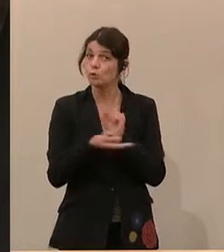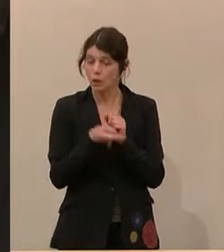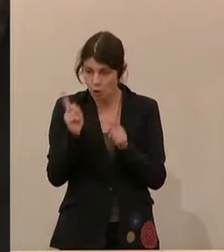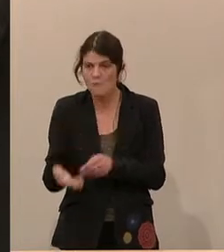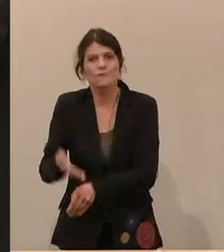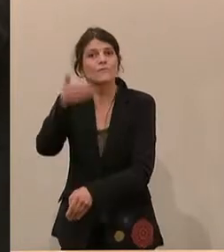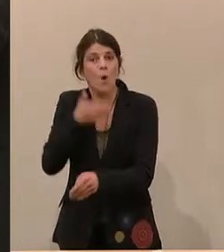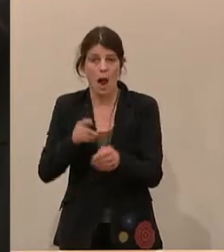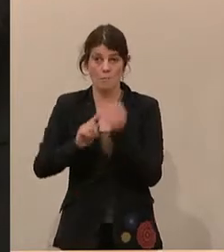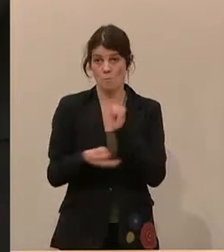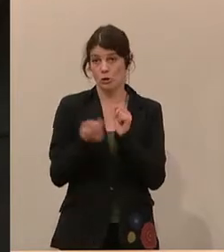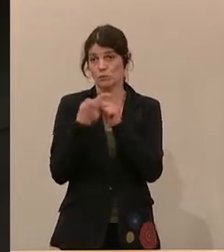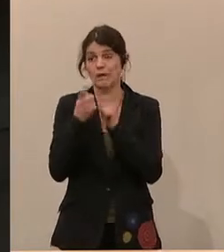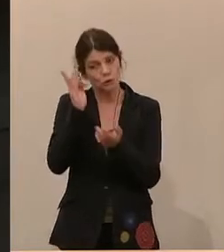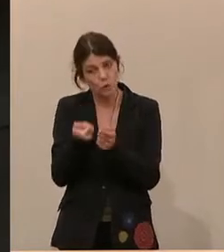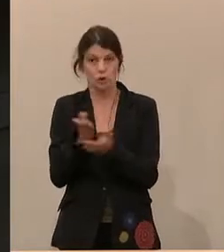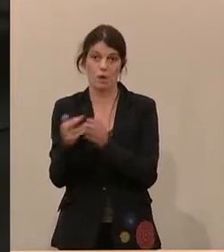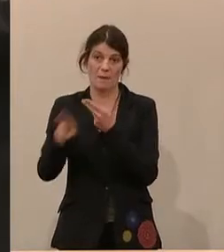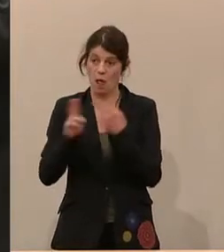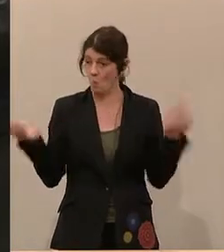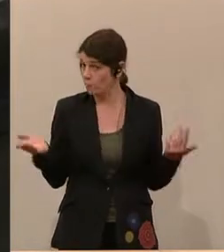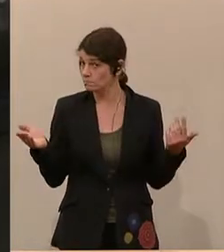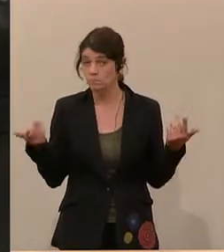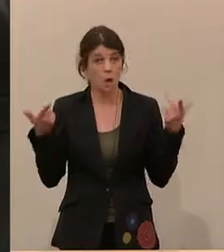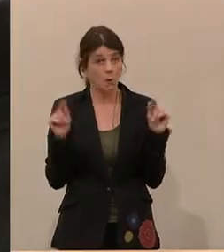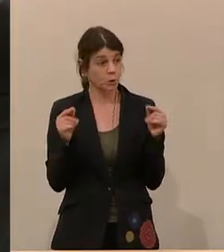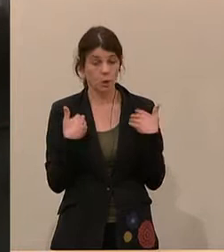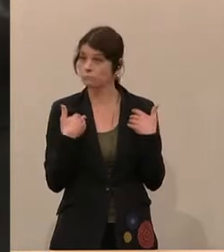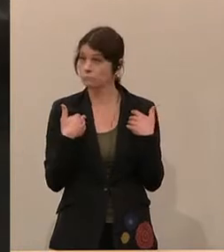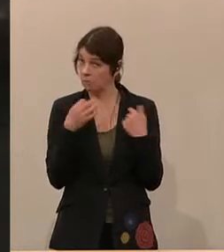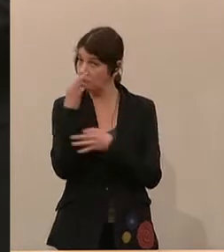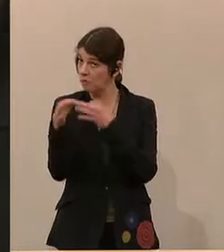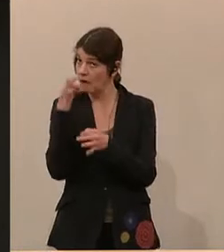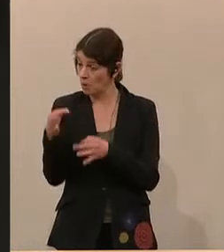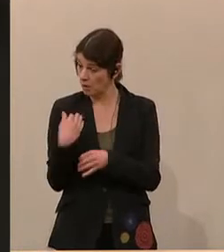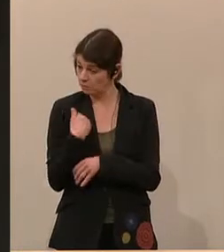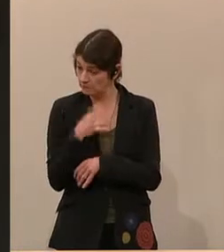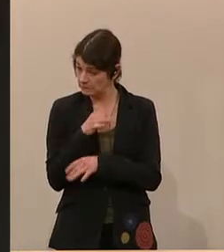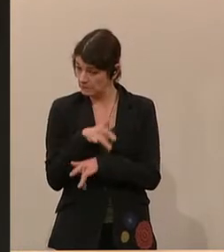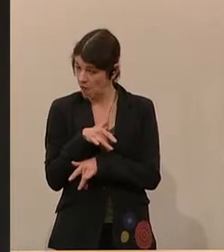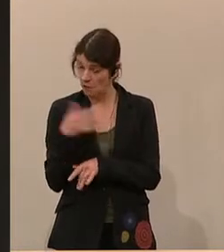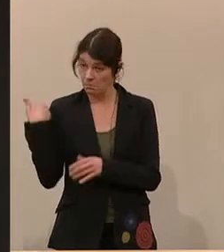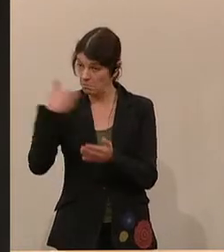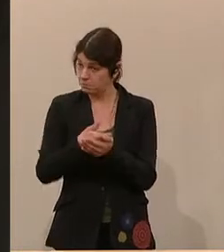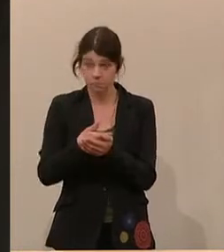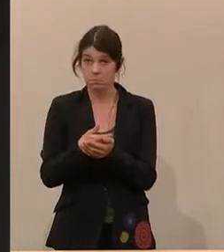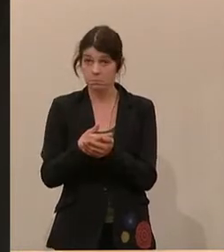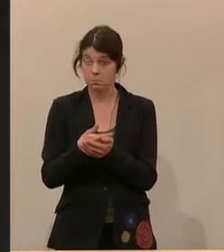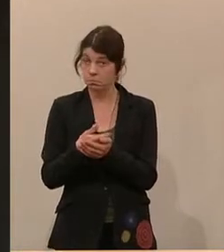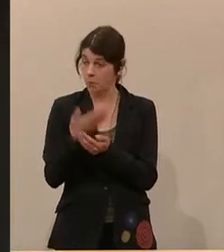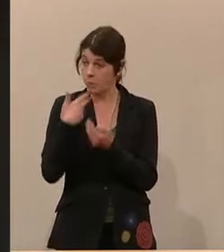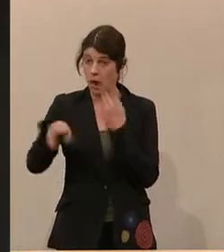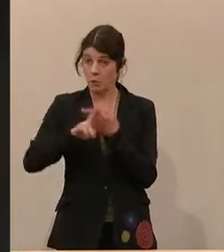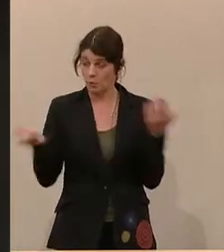auch vor der Budgetdebatte beantwortet werden. Also schlicht jene Fragen, die mich interessiert haben, sind bis heute nicht